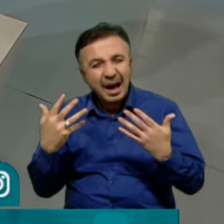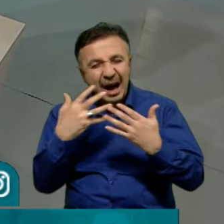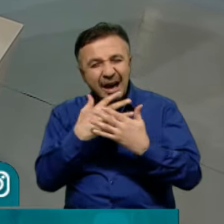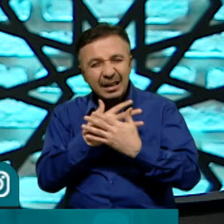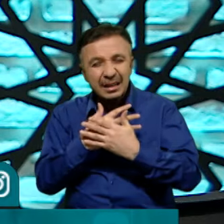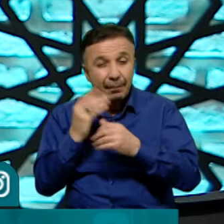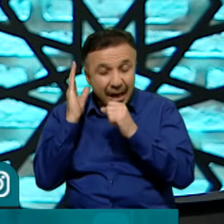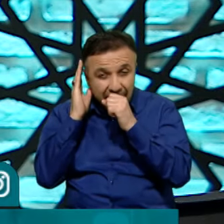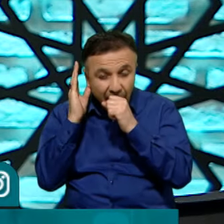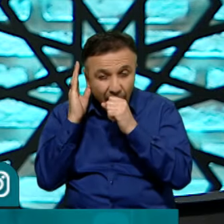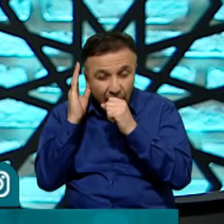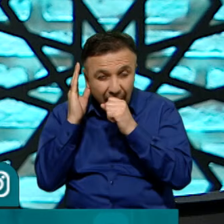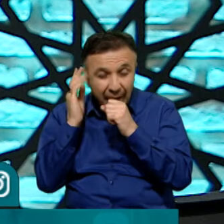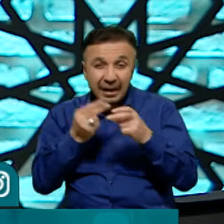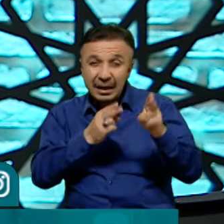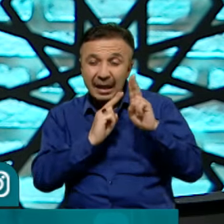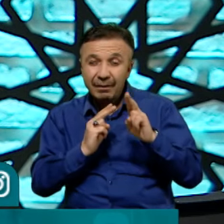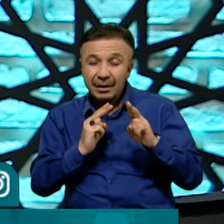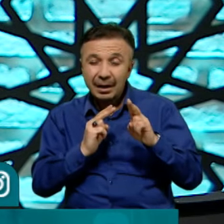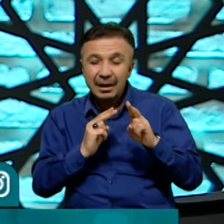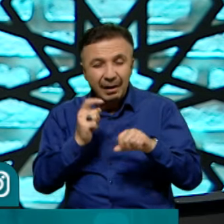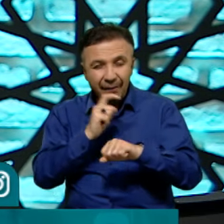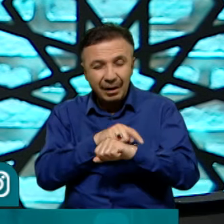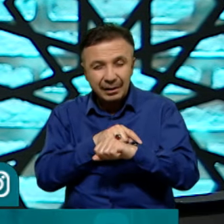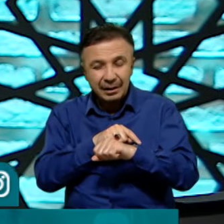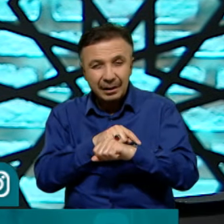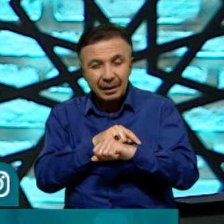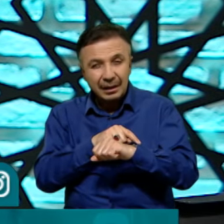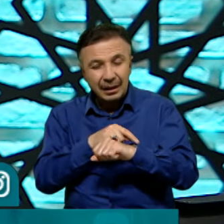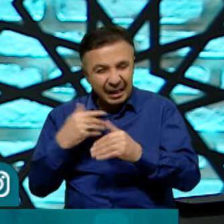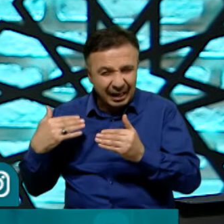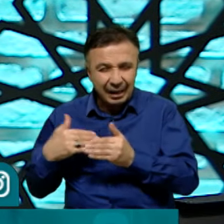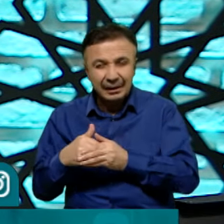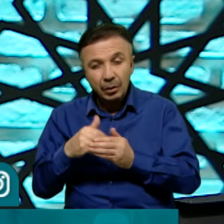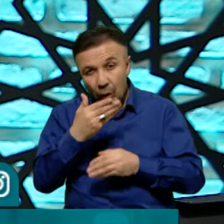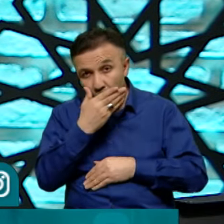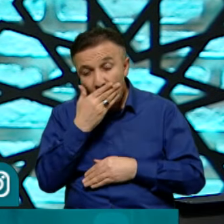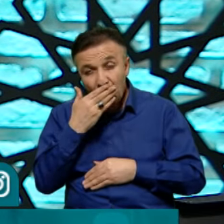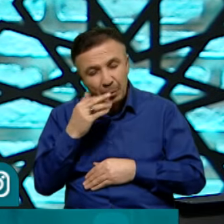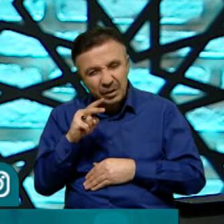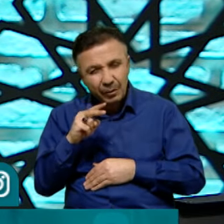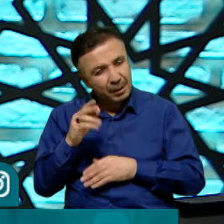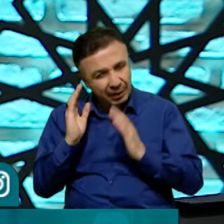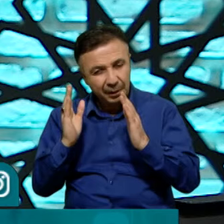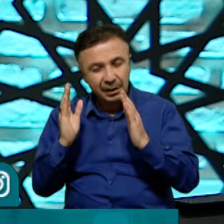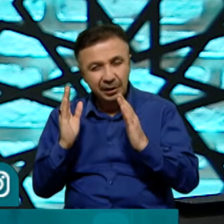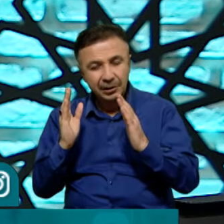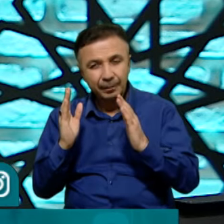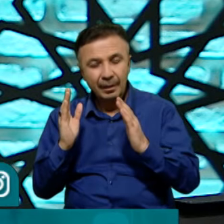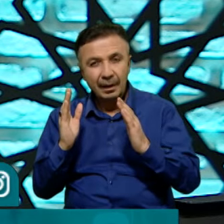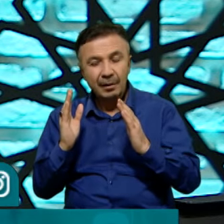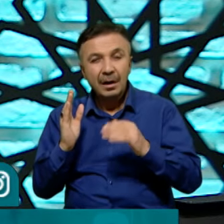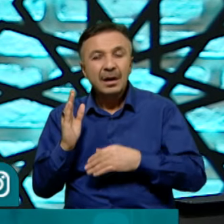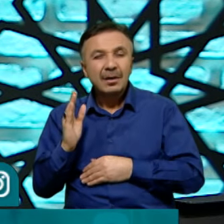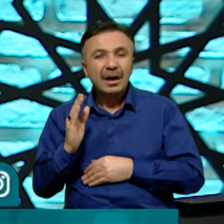yani iftar vakti gelene kadar sanki oruçluymuşçasına mı devam etmeliler artık, yoksa oruçlu olmaktan çıkıp bir